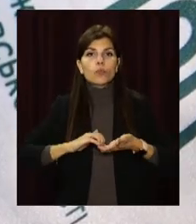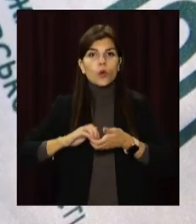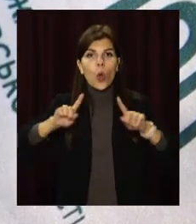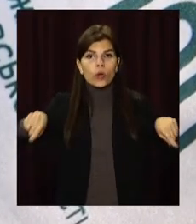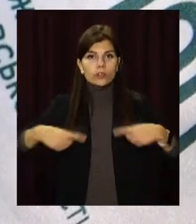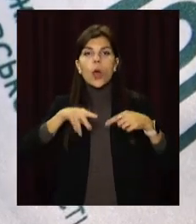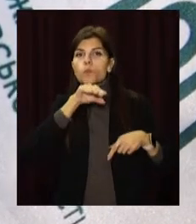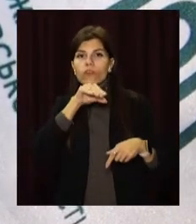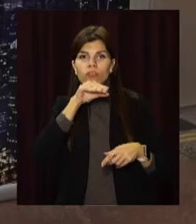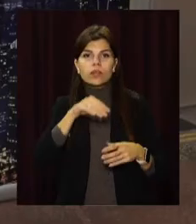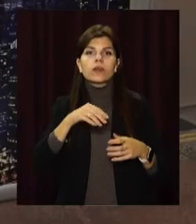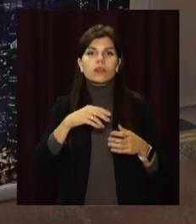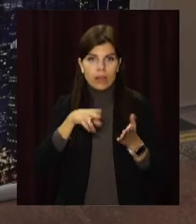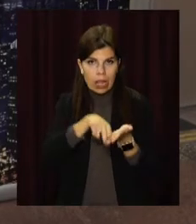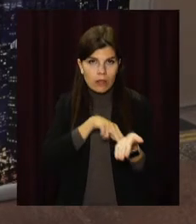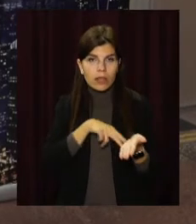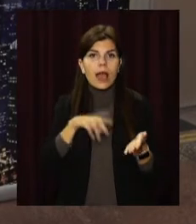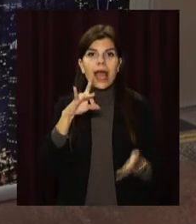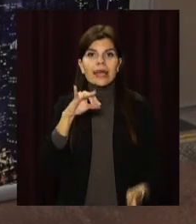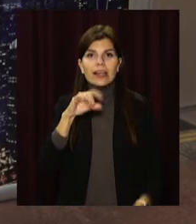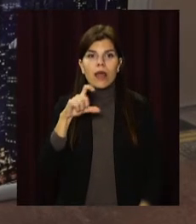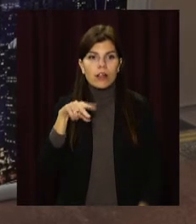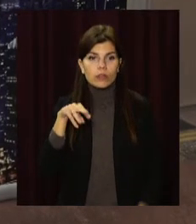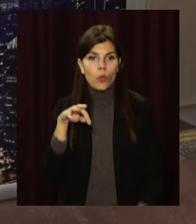професійних сертифікованих ріелторів.